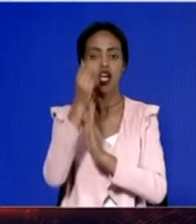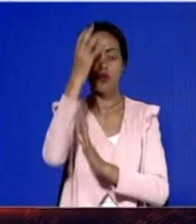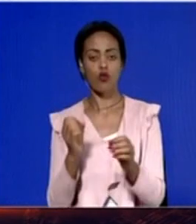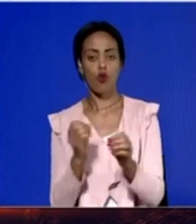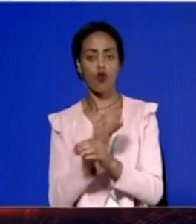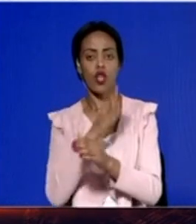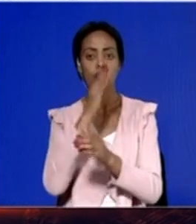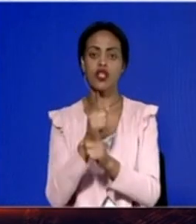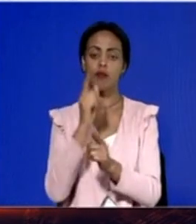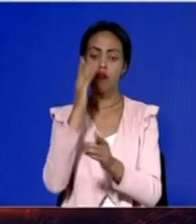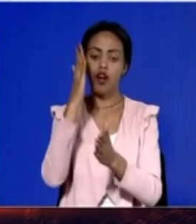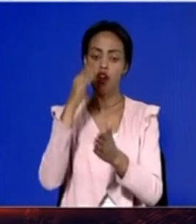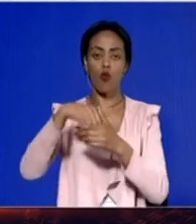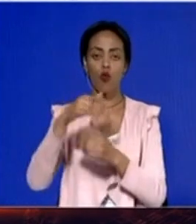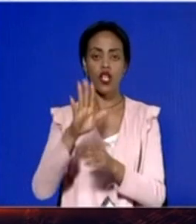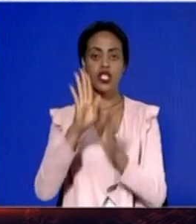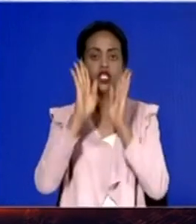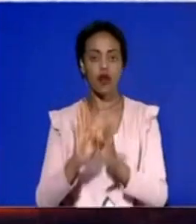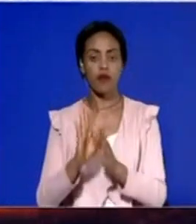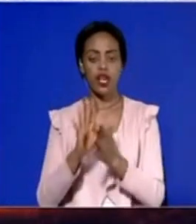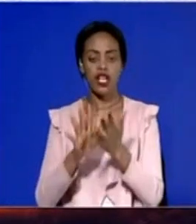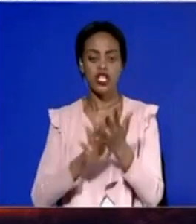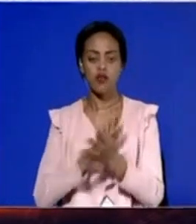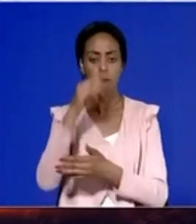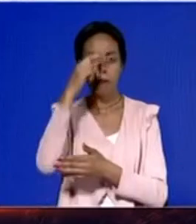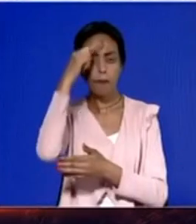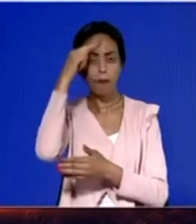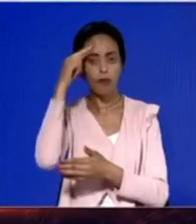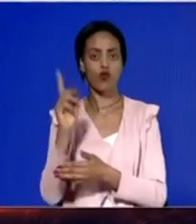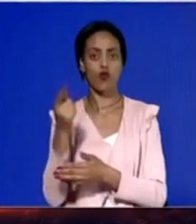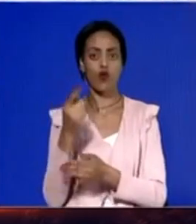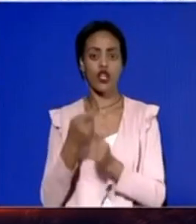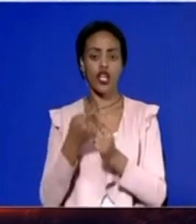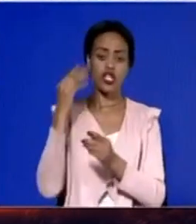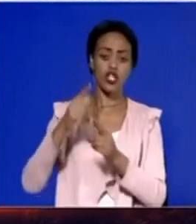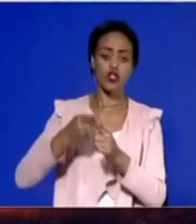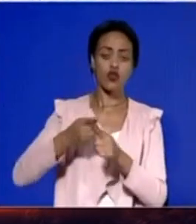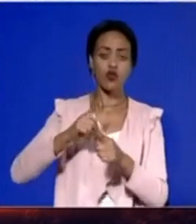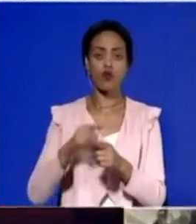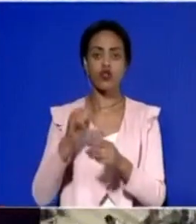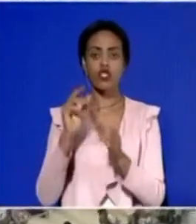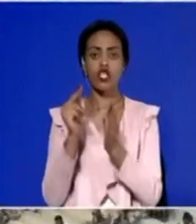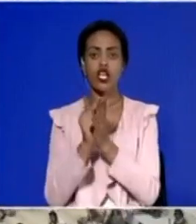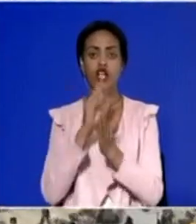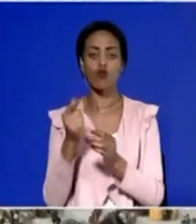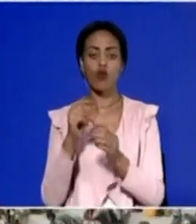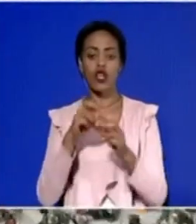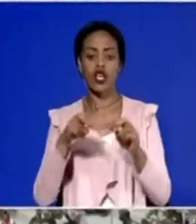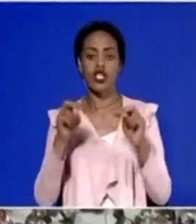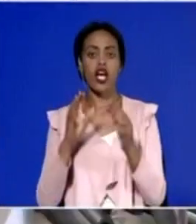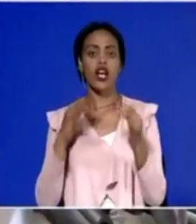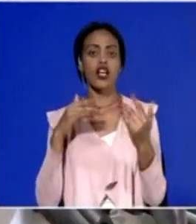بزقبا كنواتان نسلامنا مزراك مخنيات زخونو كاب دحرة زبقسو حقوت قد جلتات ناتنعنا كنكالسو